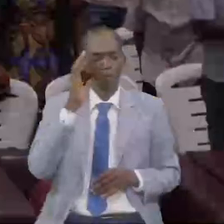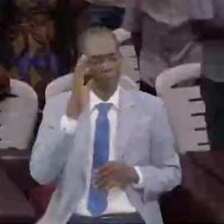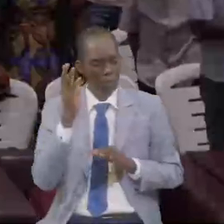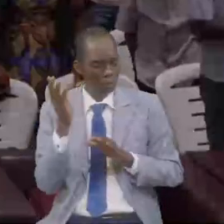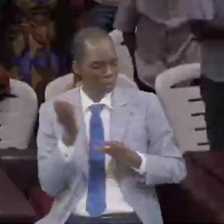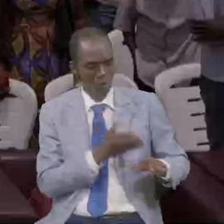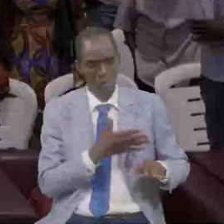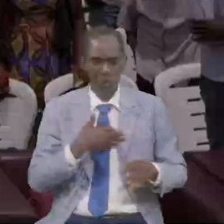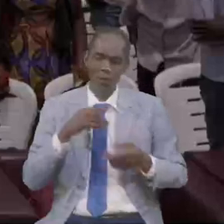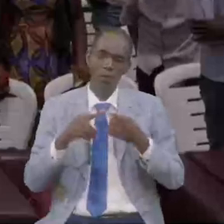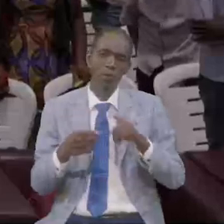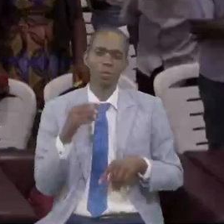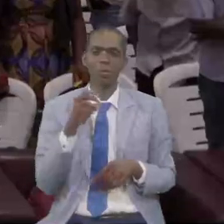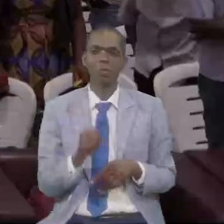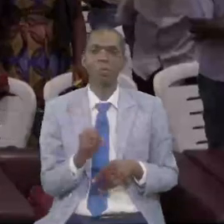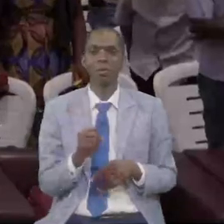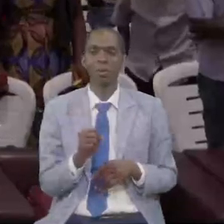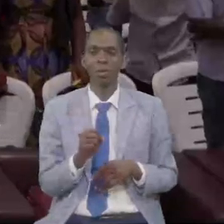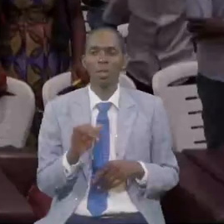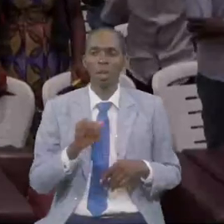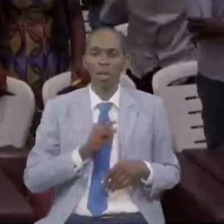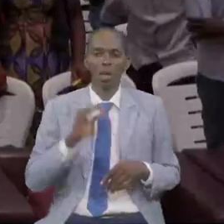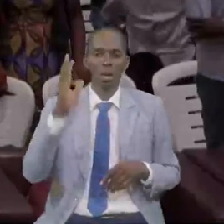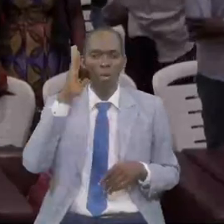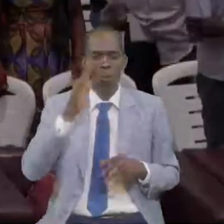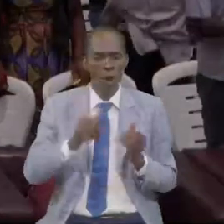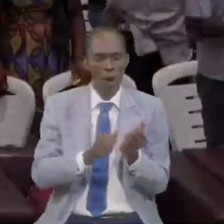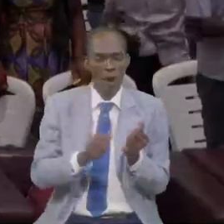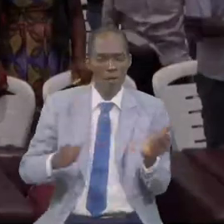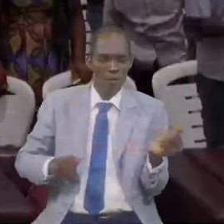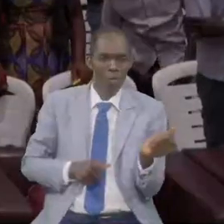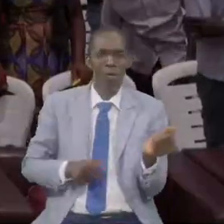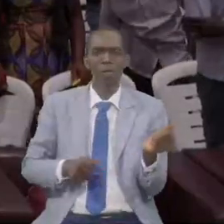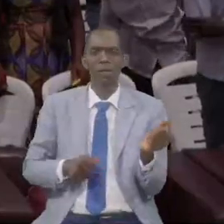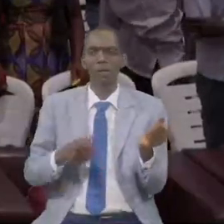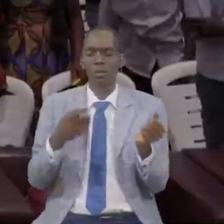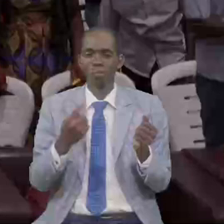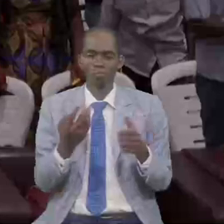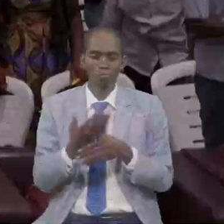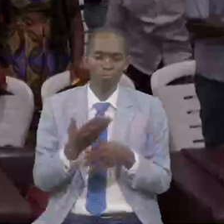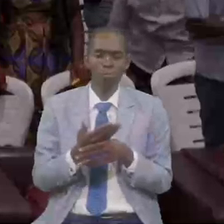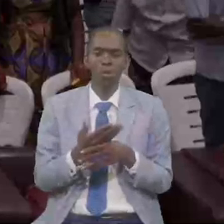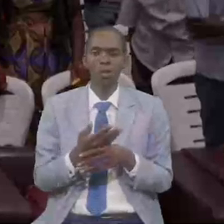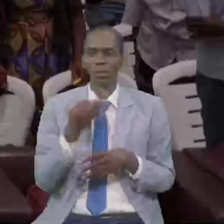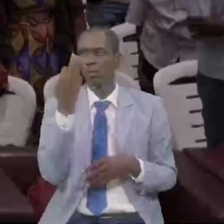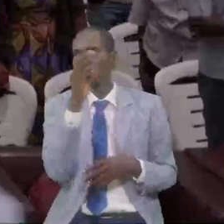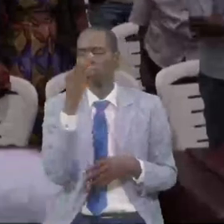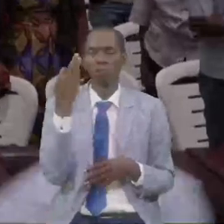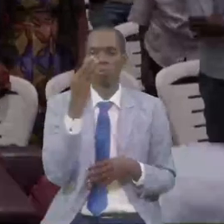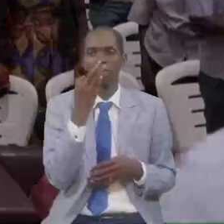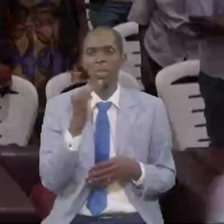j'allais oublier mes amis, éviter les distractions et